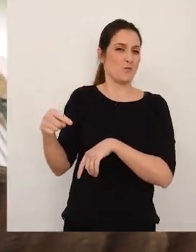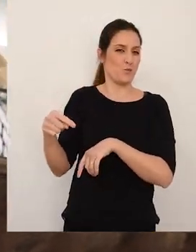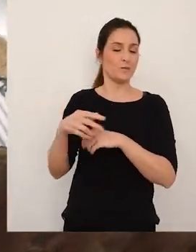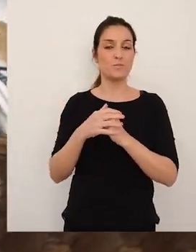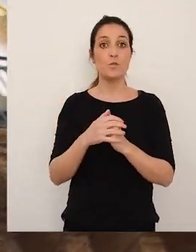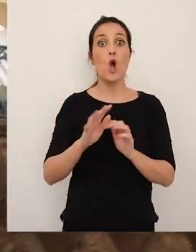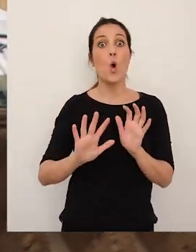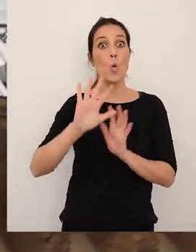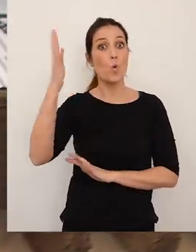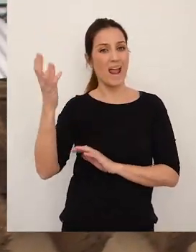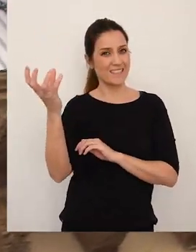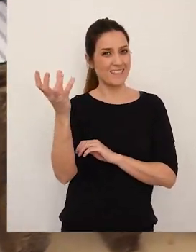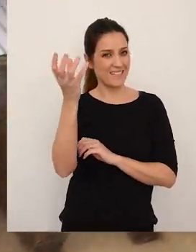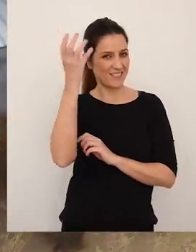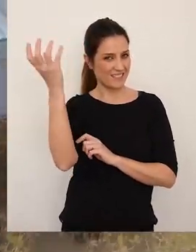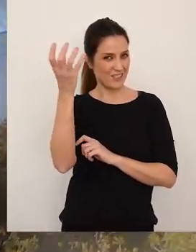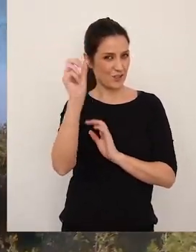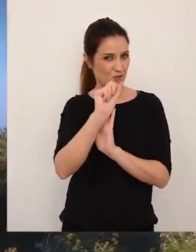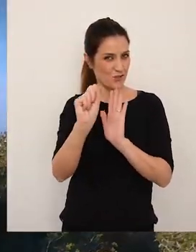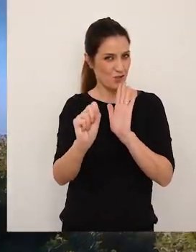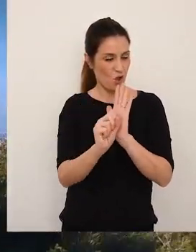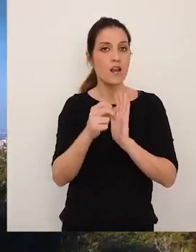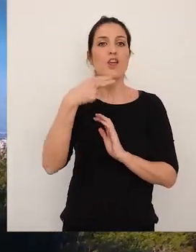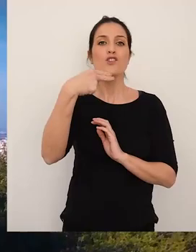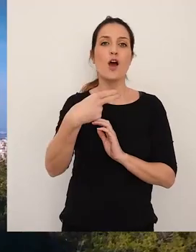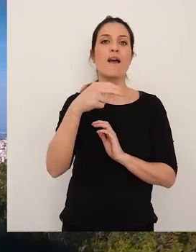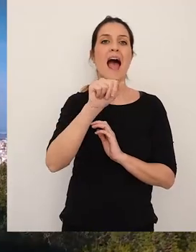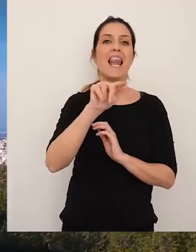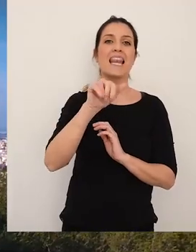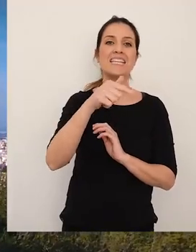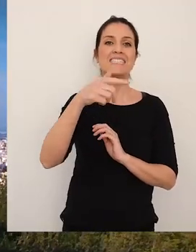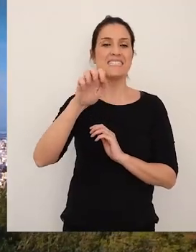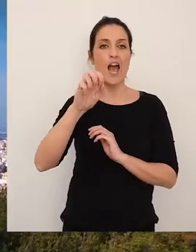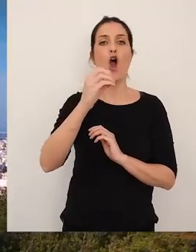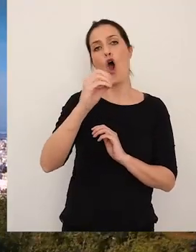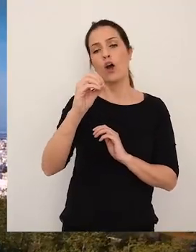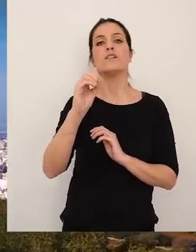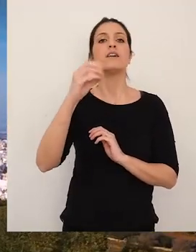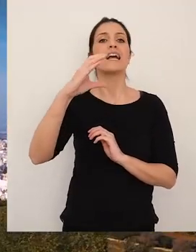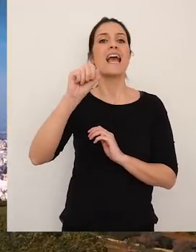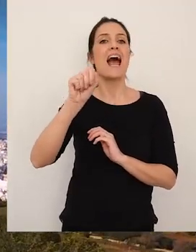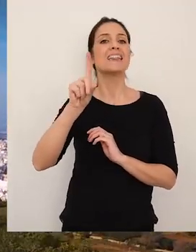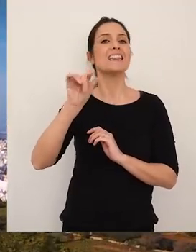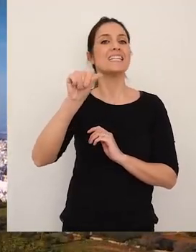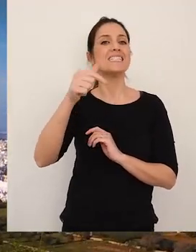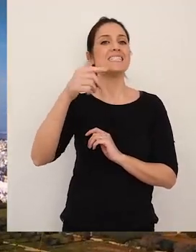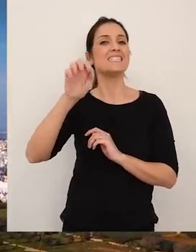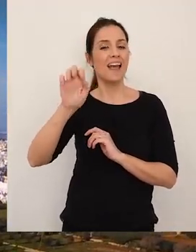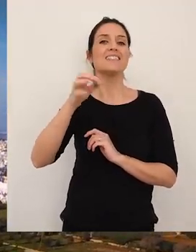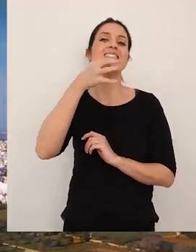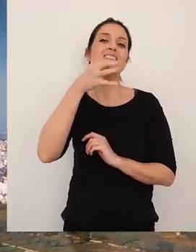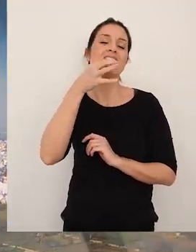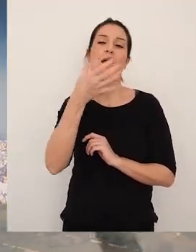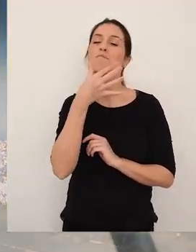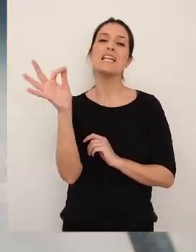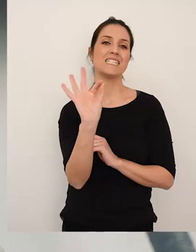Secondo un'altra interpretazione, il toponimo Alliste, o Cagiste, come ancora oggi viene chiamata nel locale idioma, significherebbe